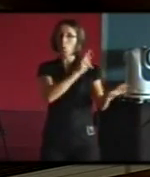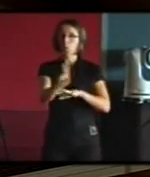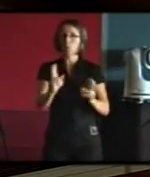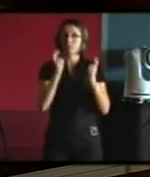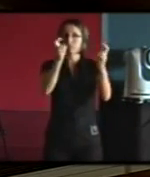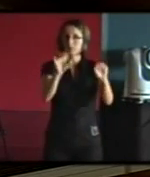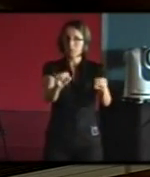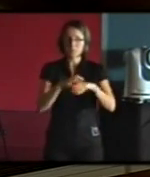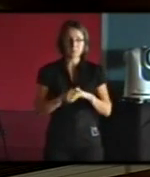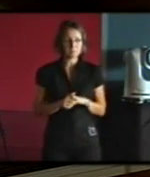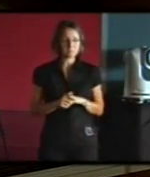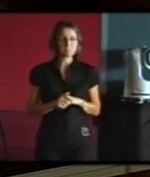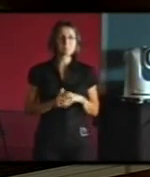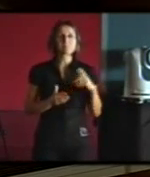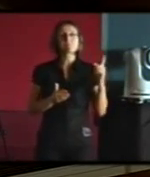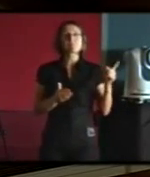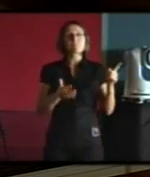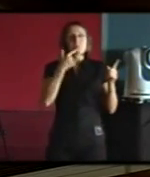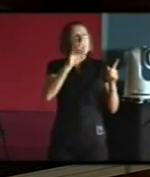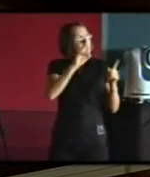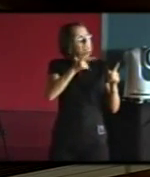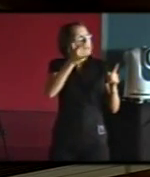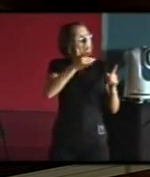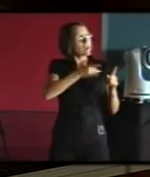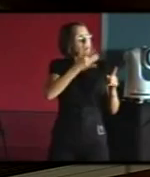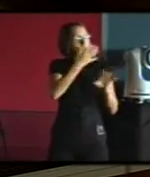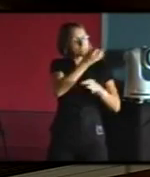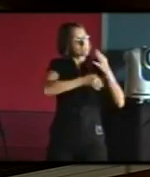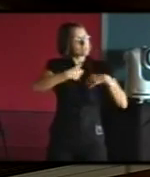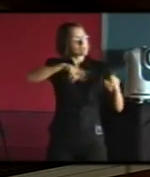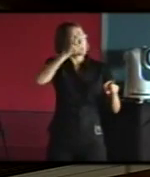On vous a entendu, c'est une des données que vous amenez qui est importante, mais alors.